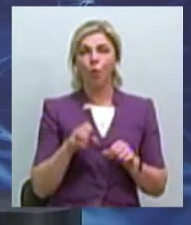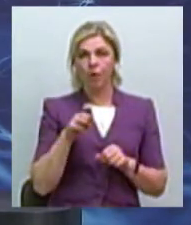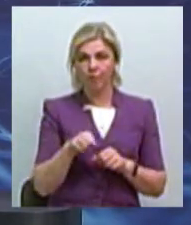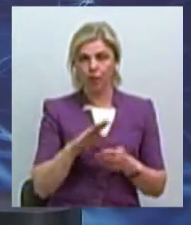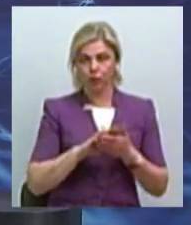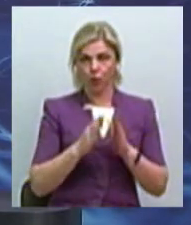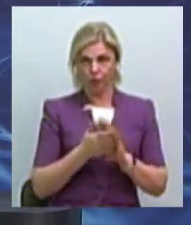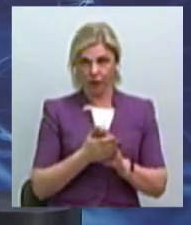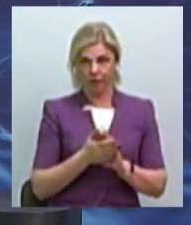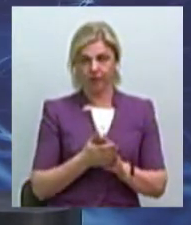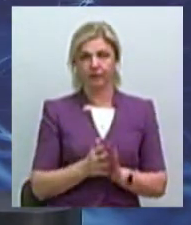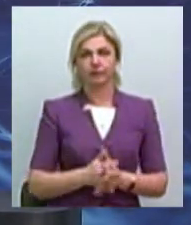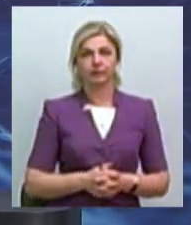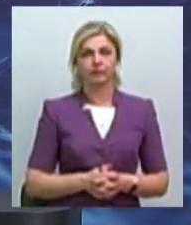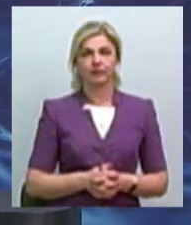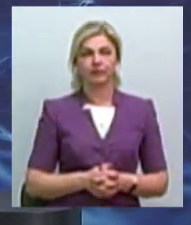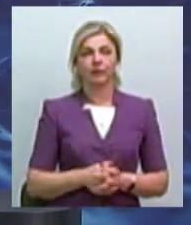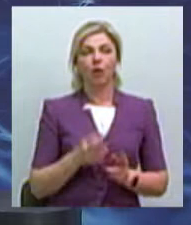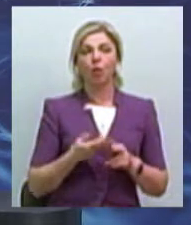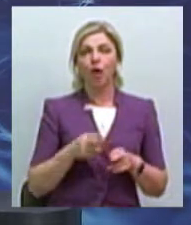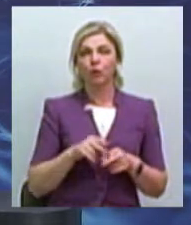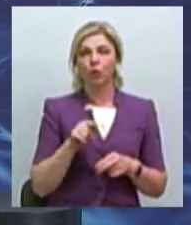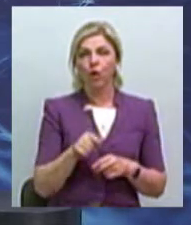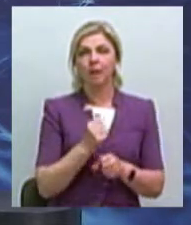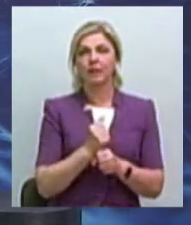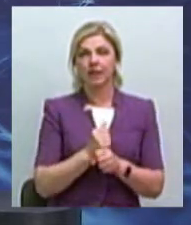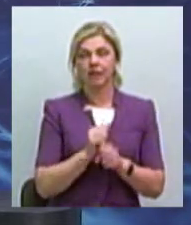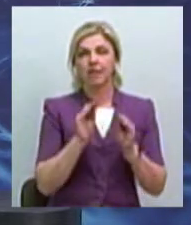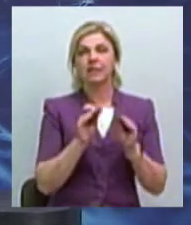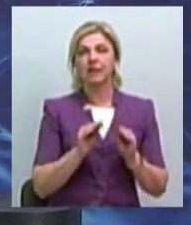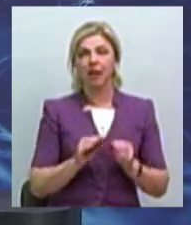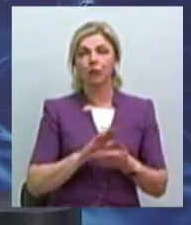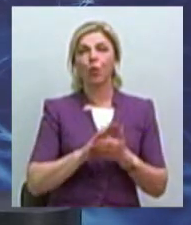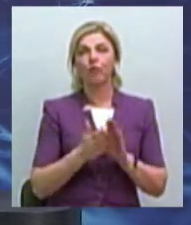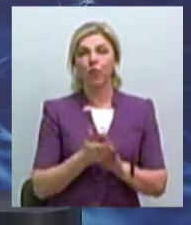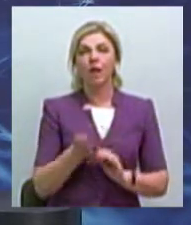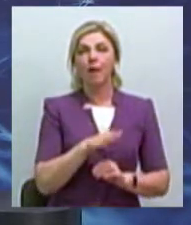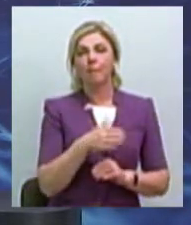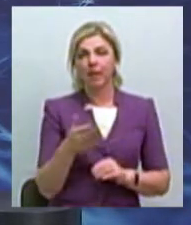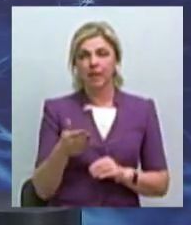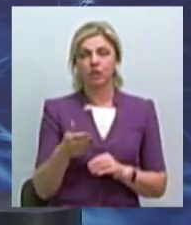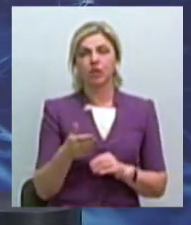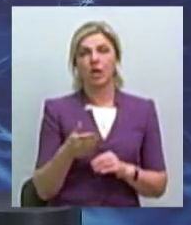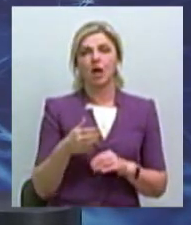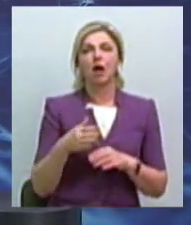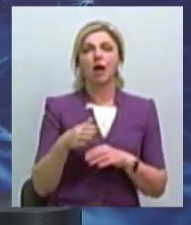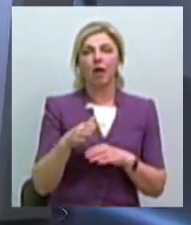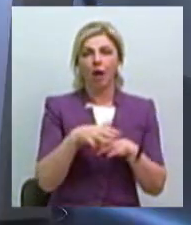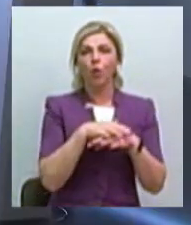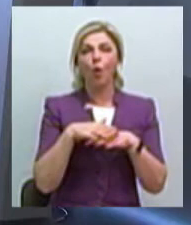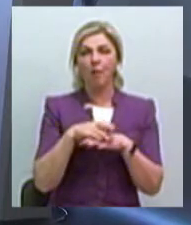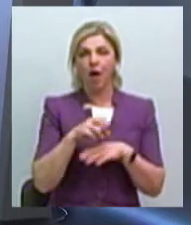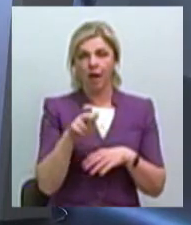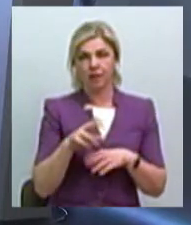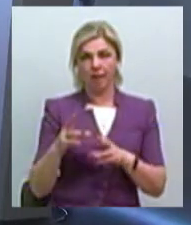договорів типових, за якими проводиться складання договорів міжмуніципального співробітництва громад.